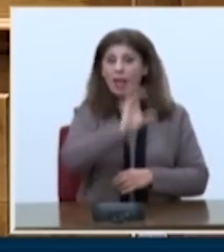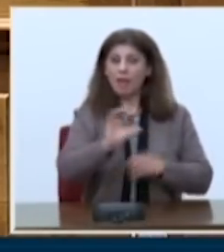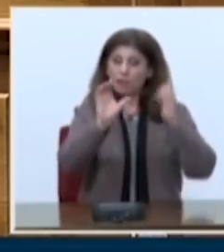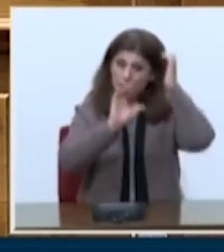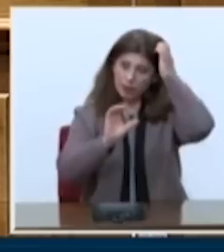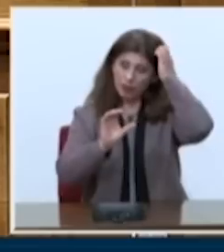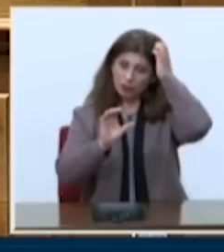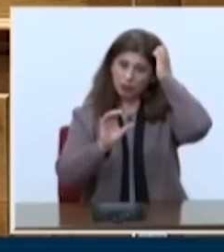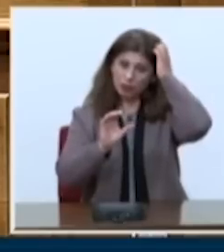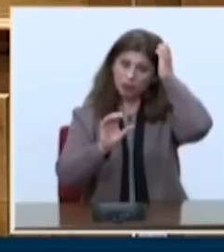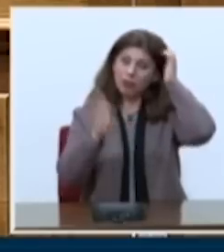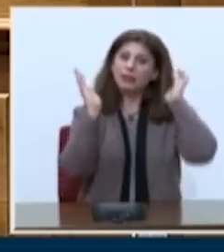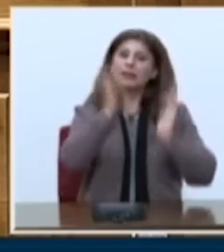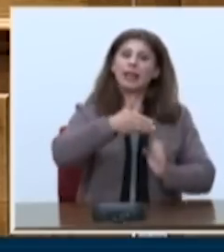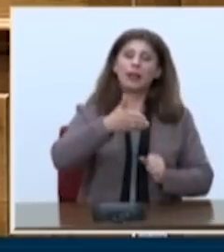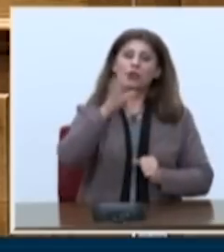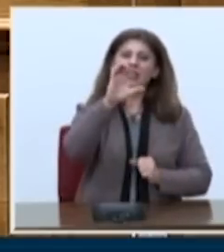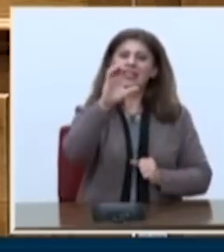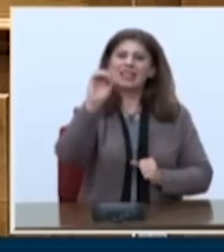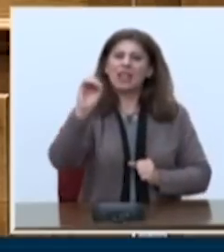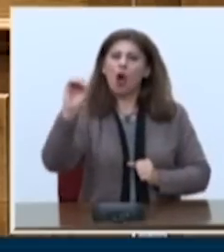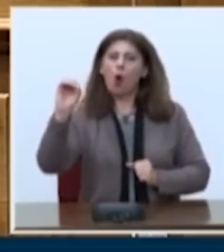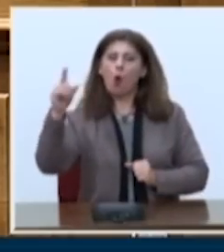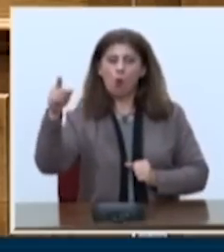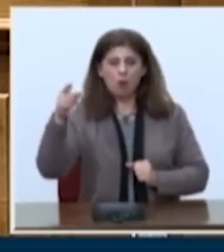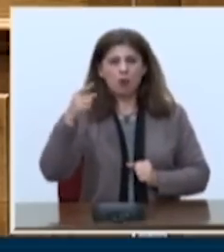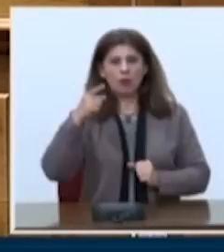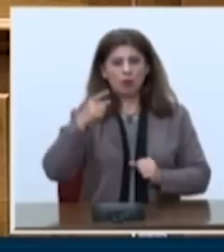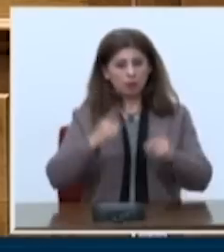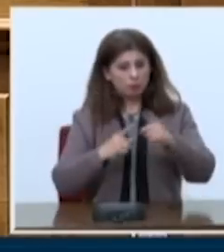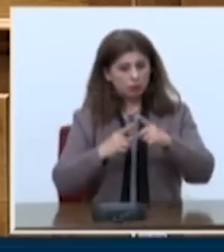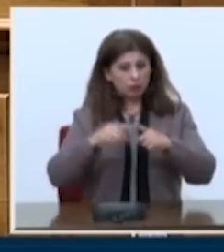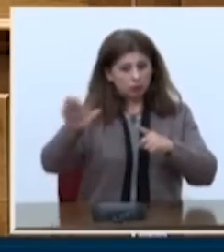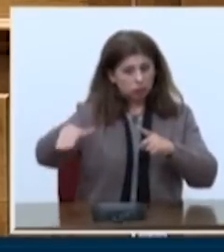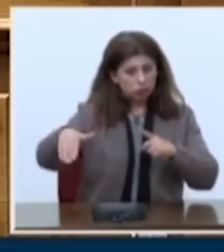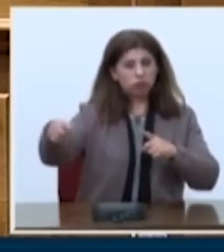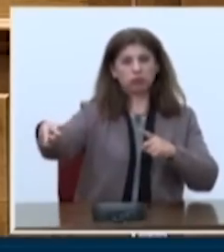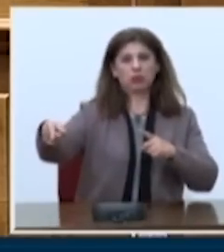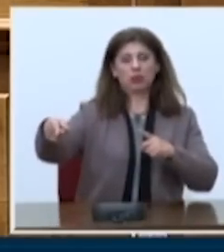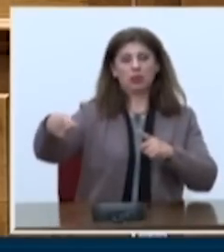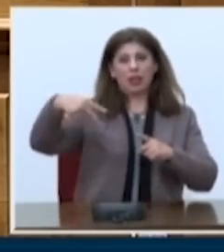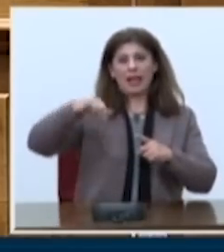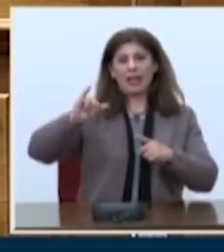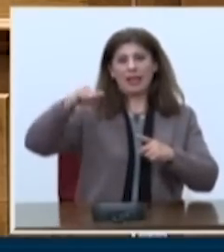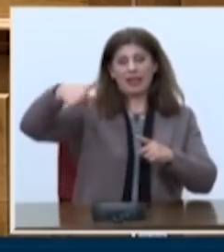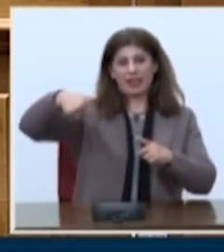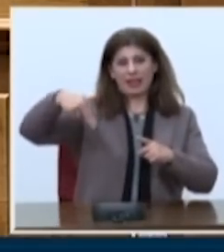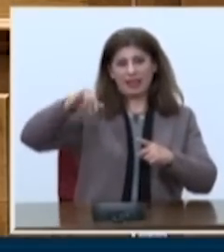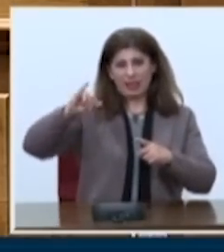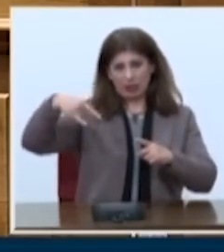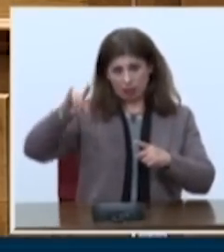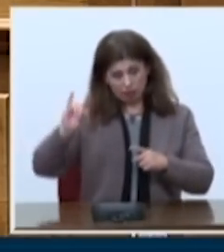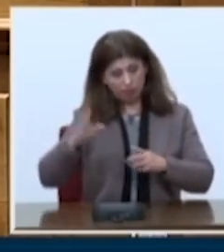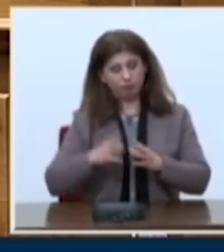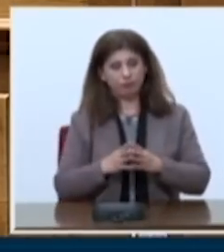τέλους διοξιδίου του άνθρακα που τεχνητά απαξιώνει τη λιγνητική παραγωγή, την κατάργηση